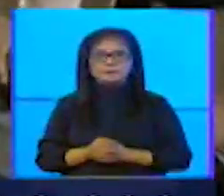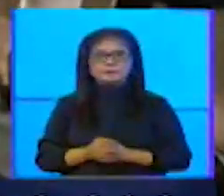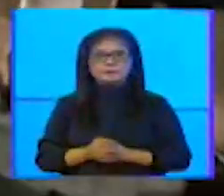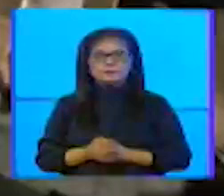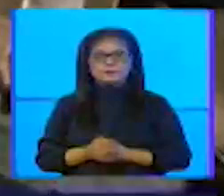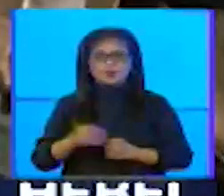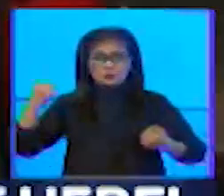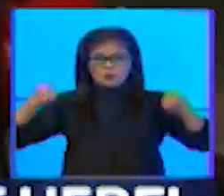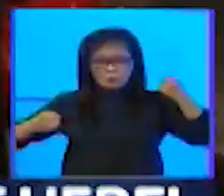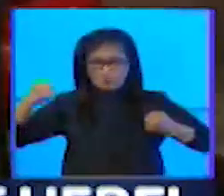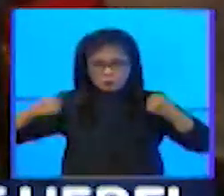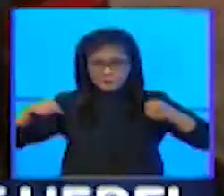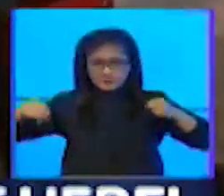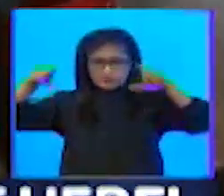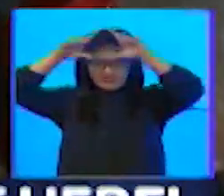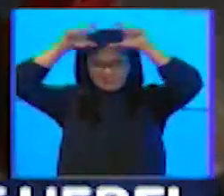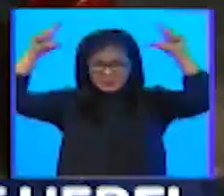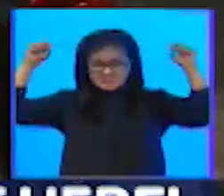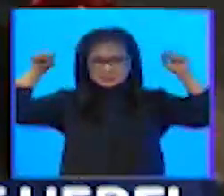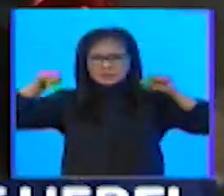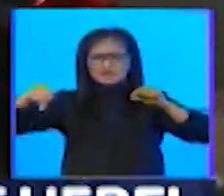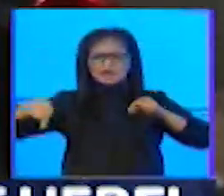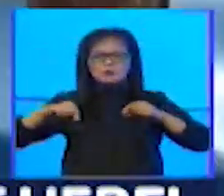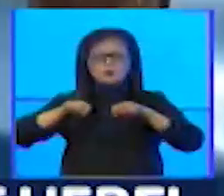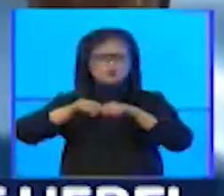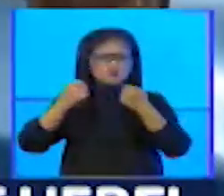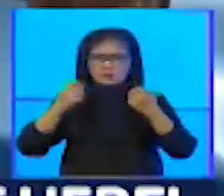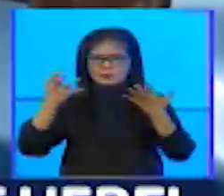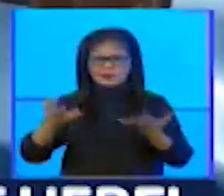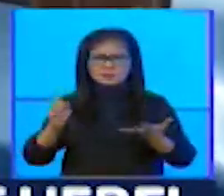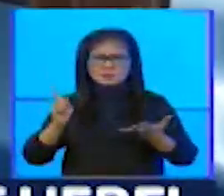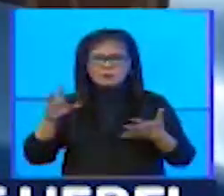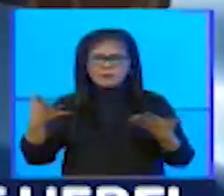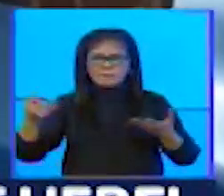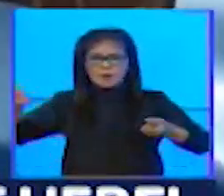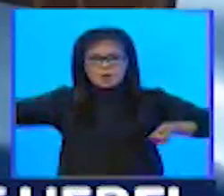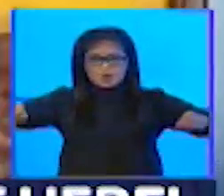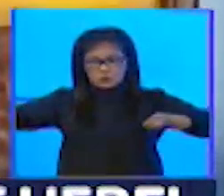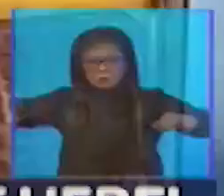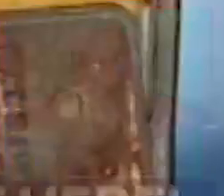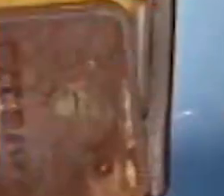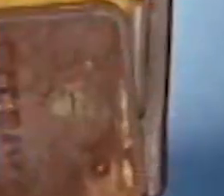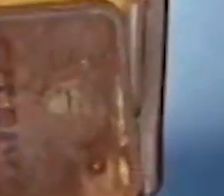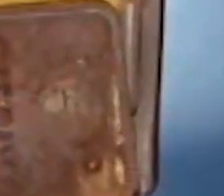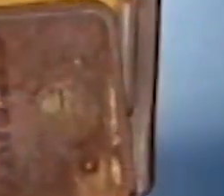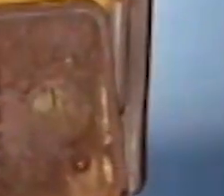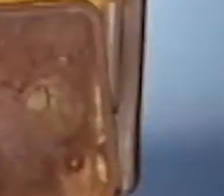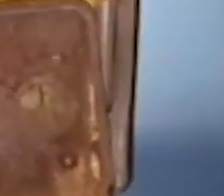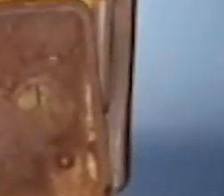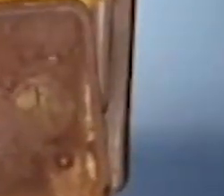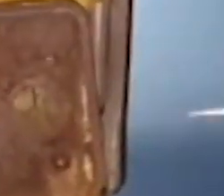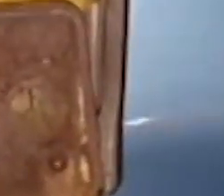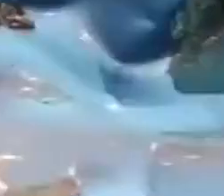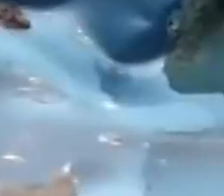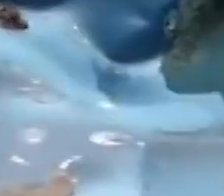Mobil taksi ini ringsek setelah ditabrak truk bermuatan hebel saat sedang antri mengisi bahan bakar di sebuah SPBU di Jalan